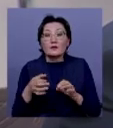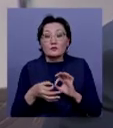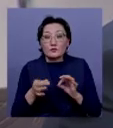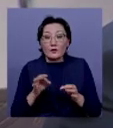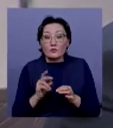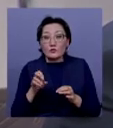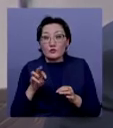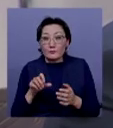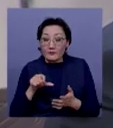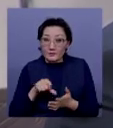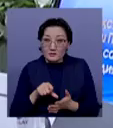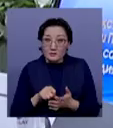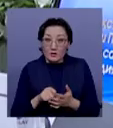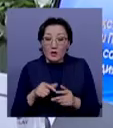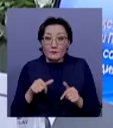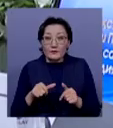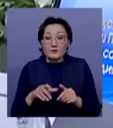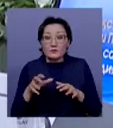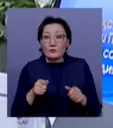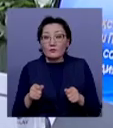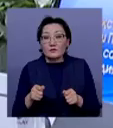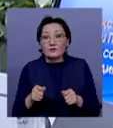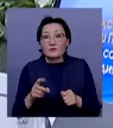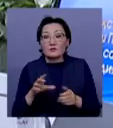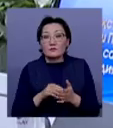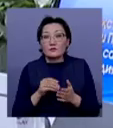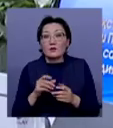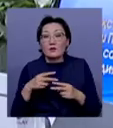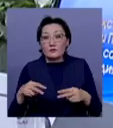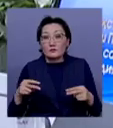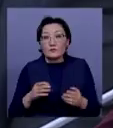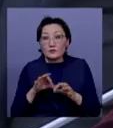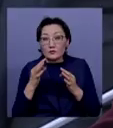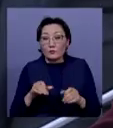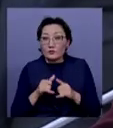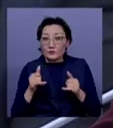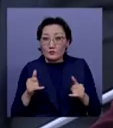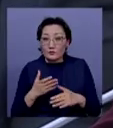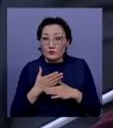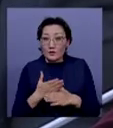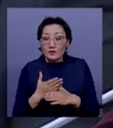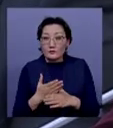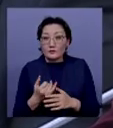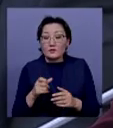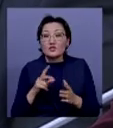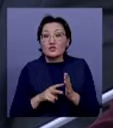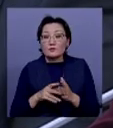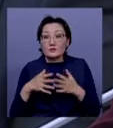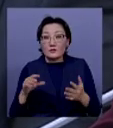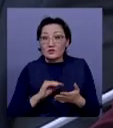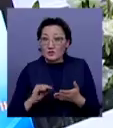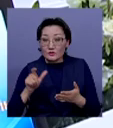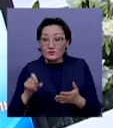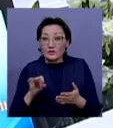Қырымбек Көшербаев қатысты. Биыл елбасы стипендиясына әдебиет саласы мен өнерінің дамуына елеулі үлес қосып жүрген 70-тен аса